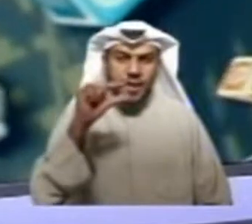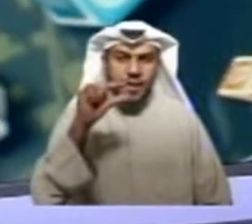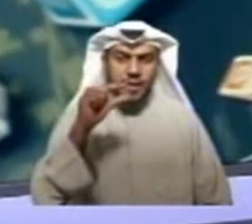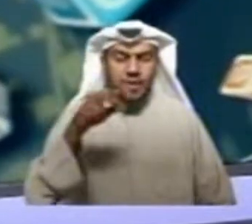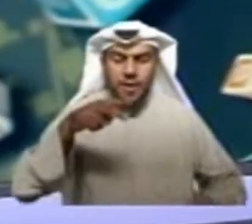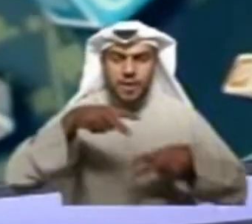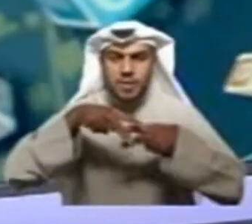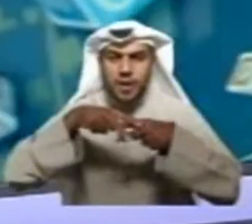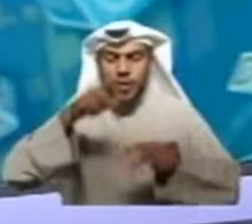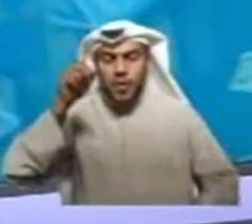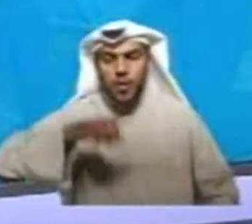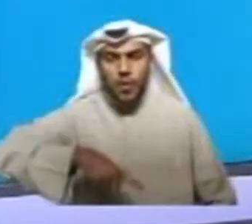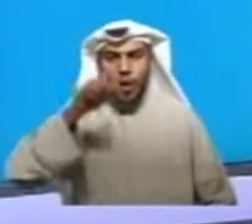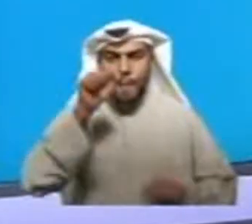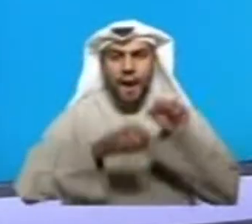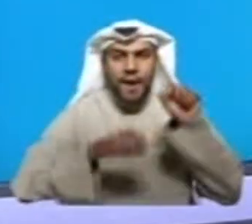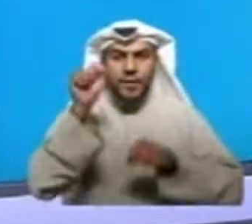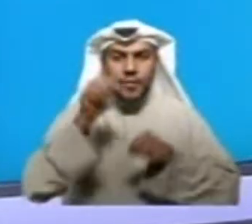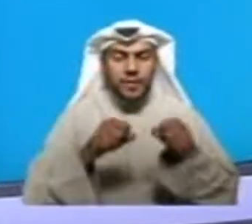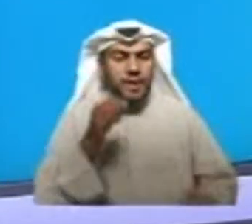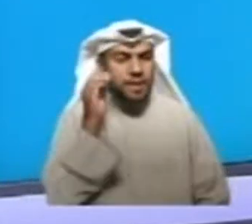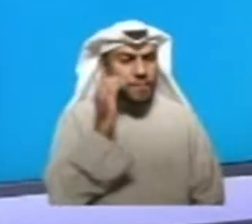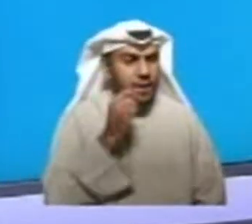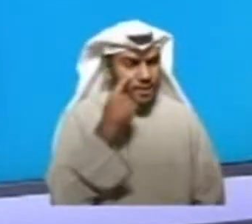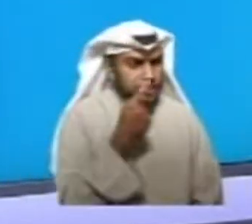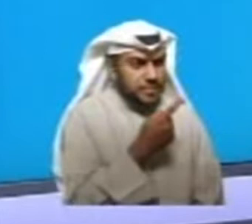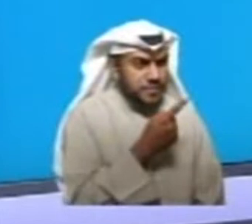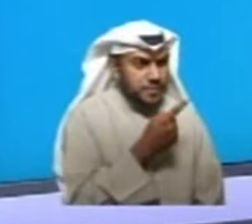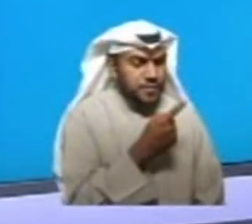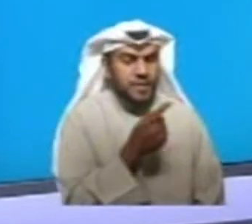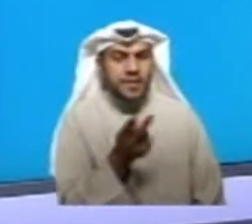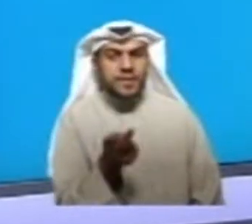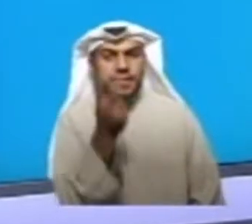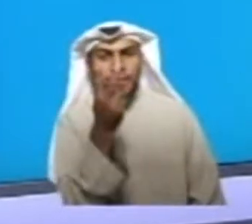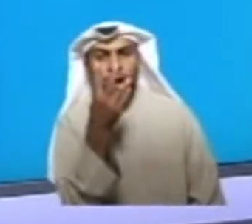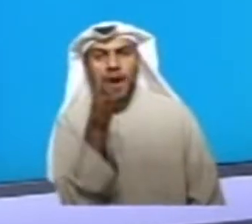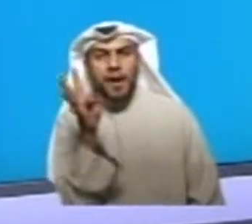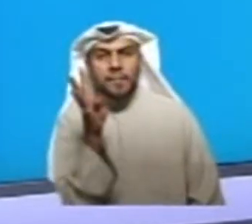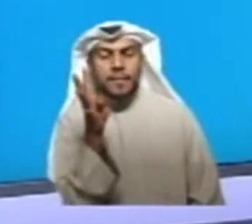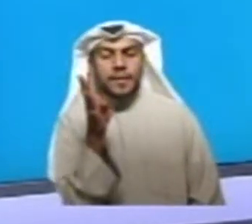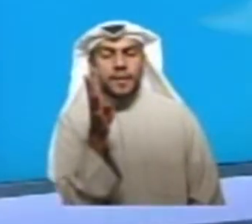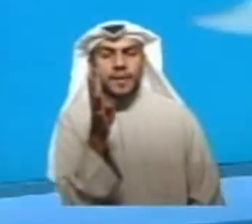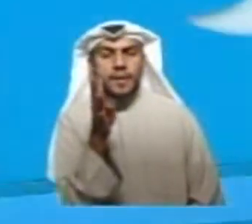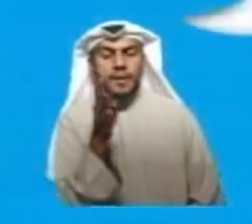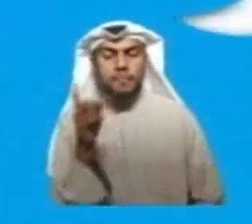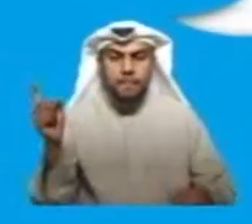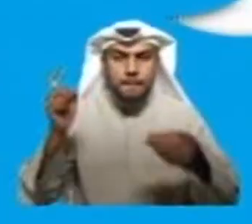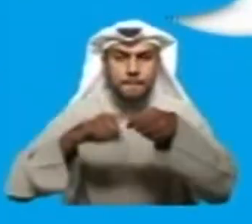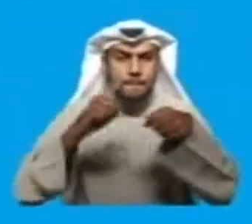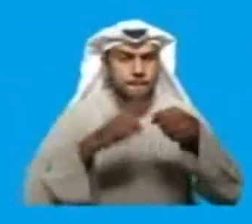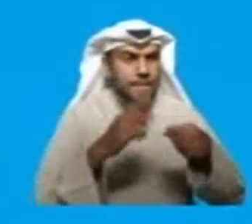اليوم الوطني والإماراتي 47 شارك المغردون دولة الإمارات العربية المتحدة الشقيقة احتفالاتها بمناسبة